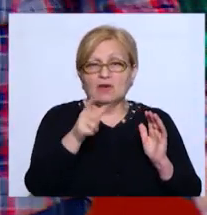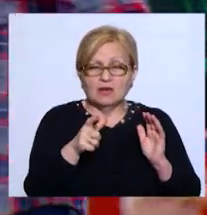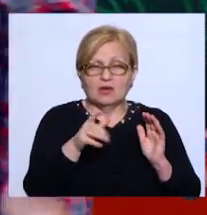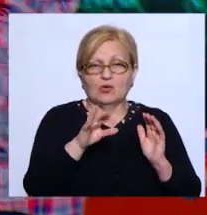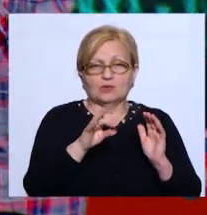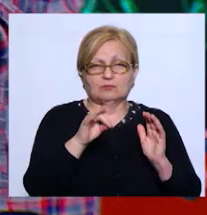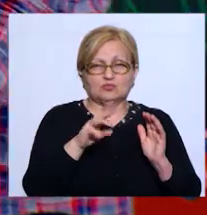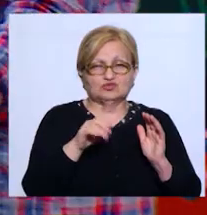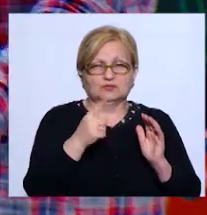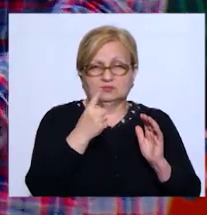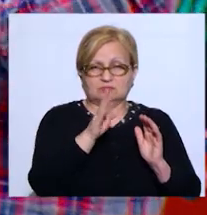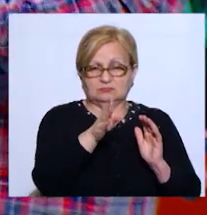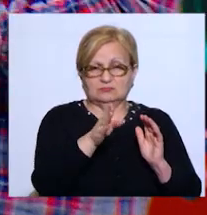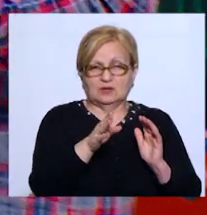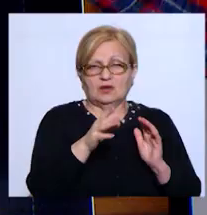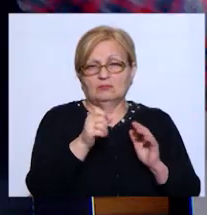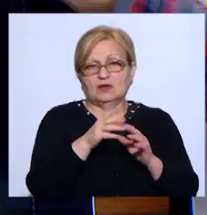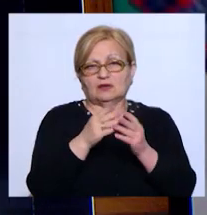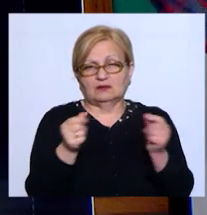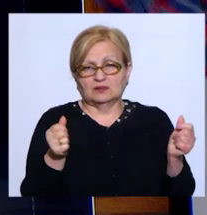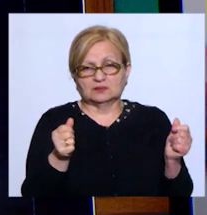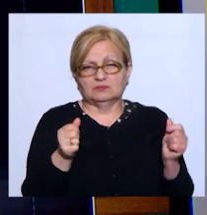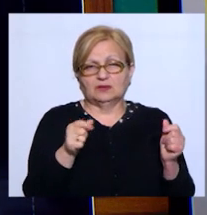ქრება და მერე ისევ ჩდება.